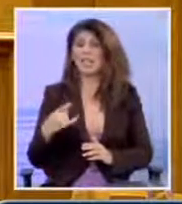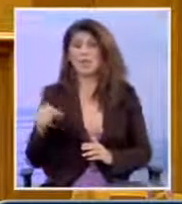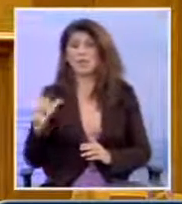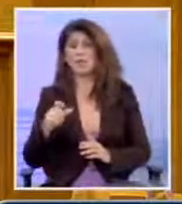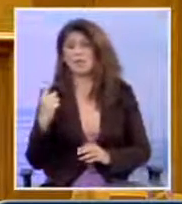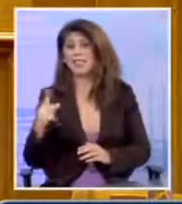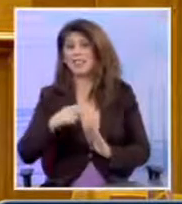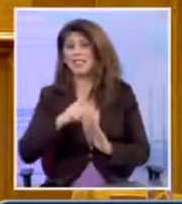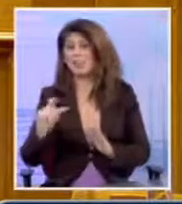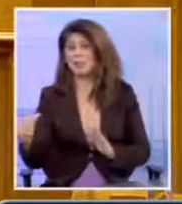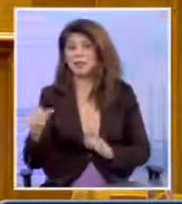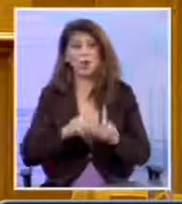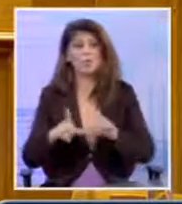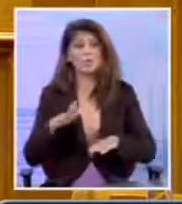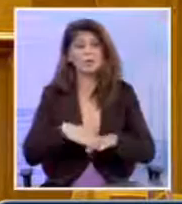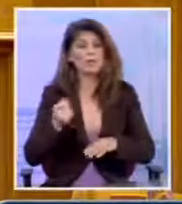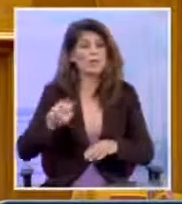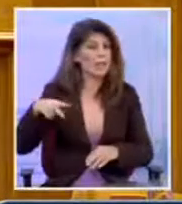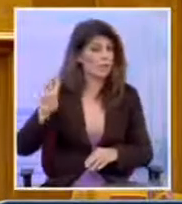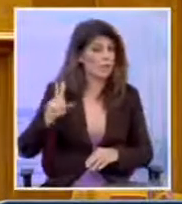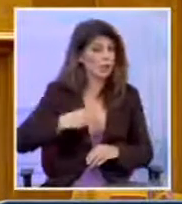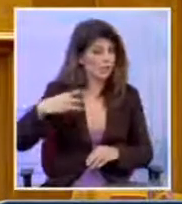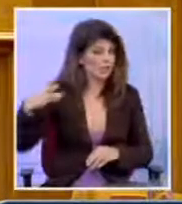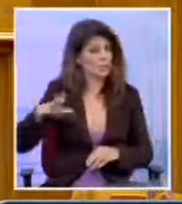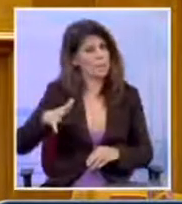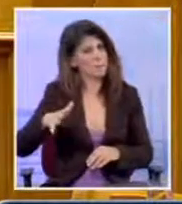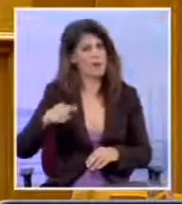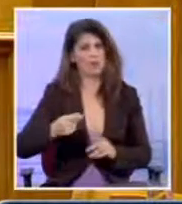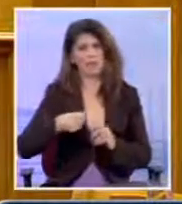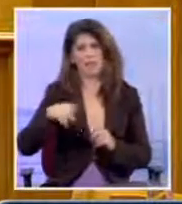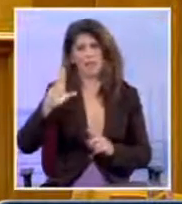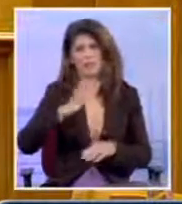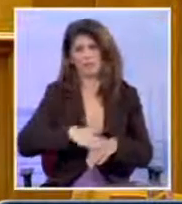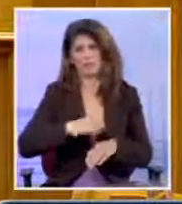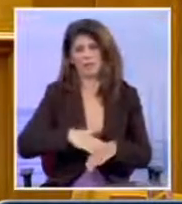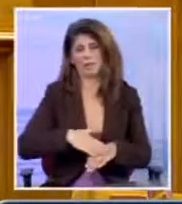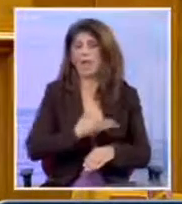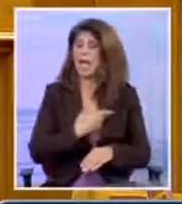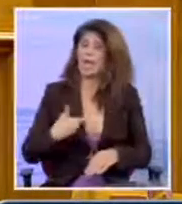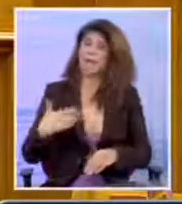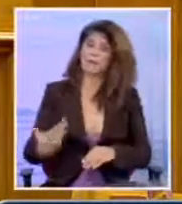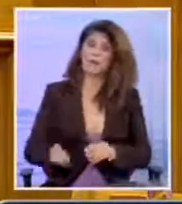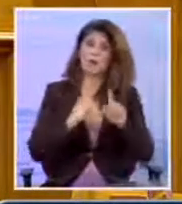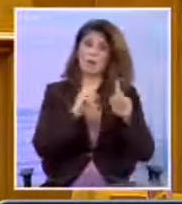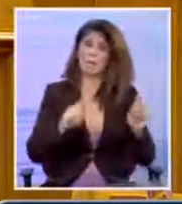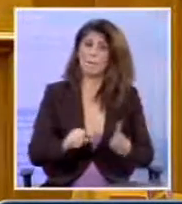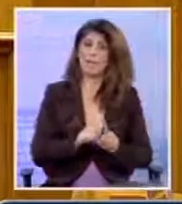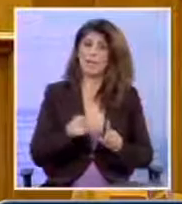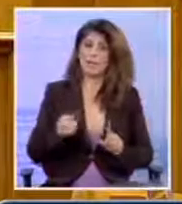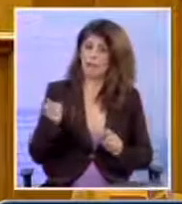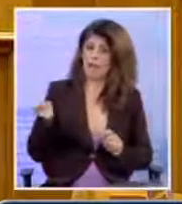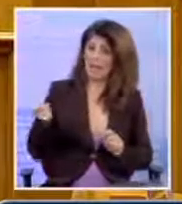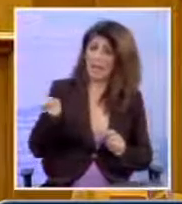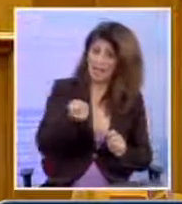δις. Ποιος φταίει για αυτή την αύξηση? Ο ΣΥΡΙΖΑ φταίει μάλλον για αυτή την αύξηση. Εμείς όμως έχουμε πίνακα για τα ληξιπρόθεσμα και